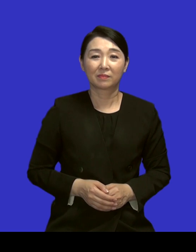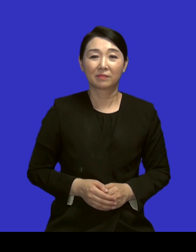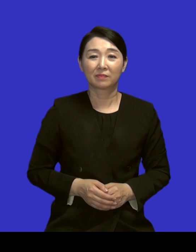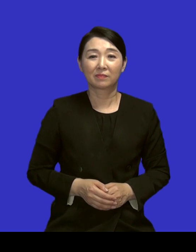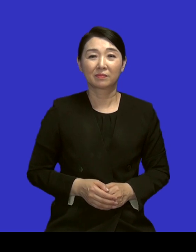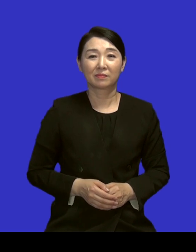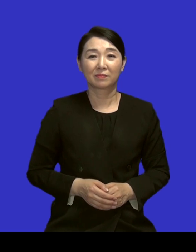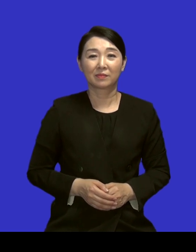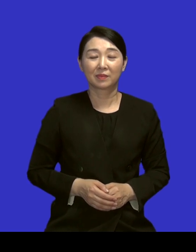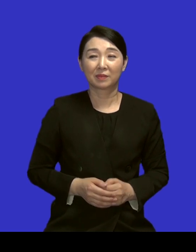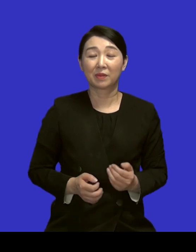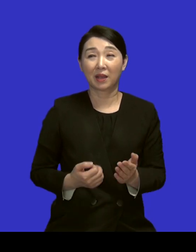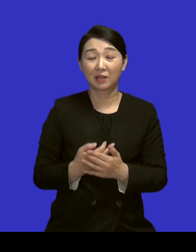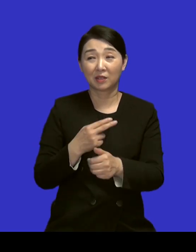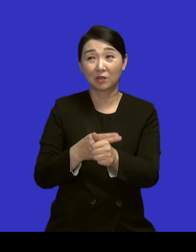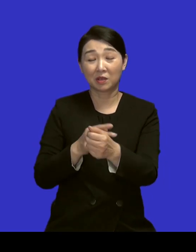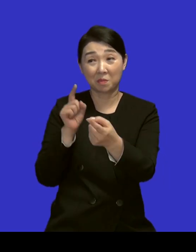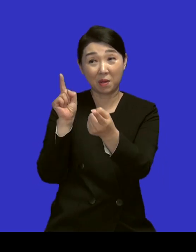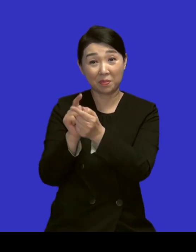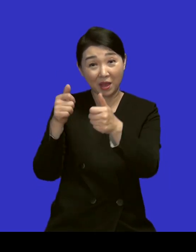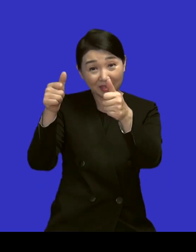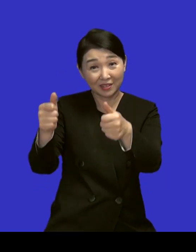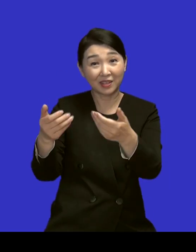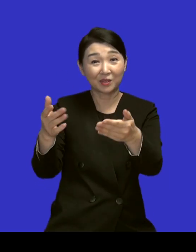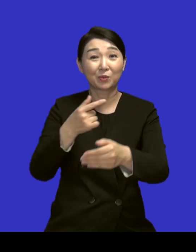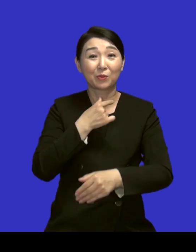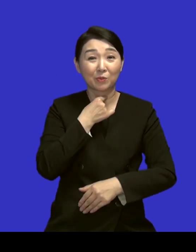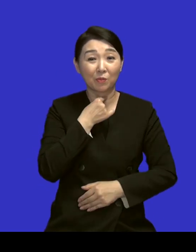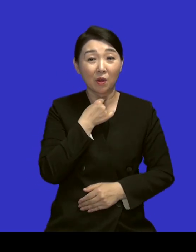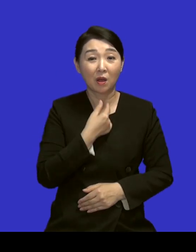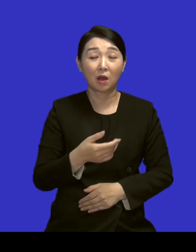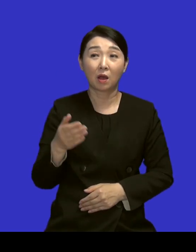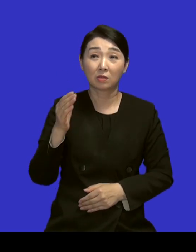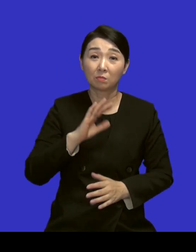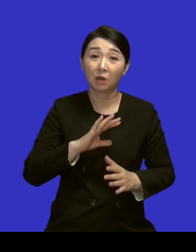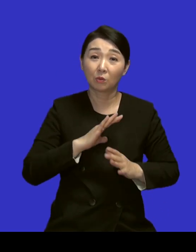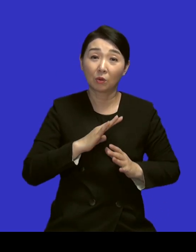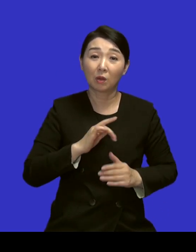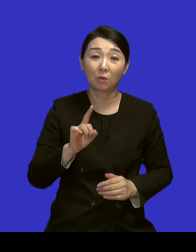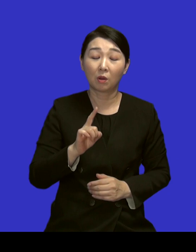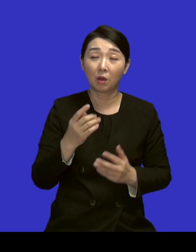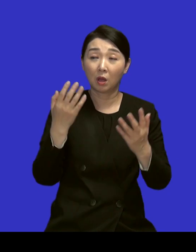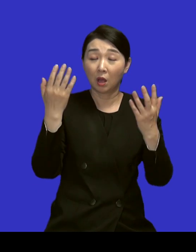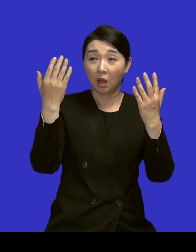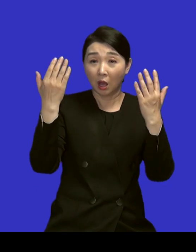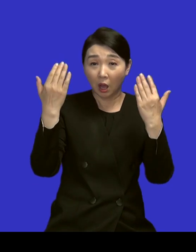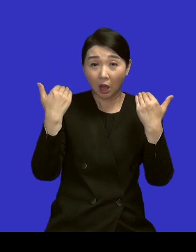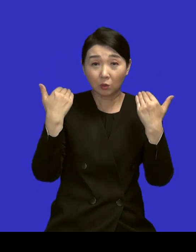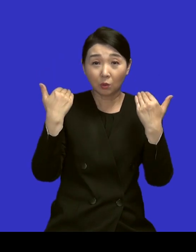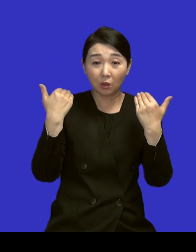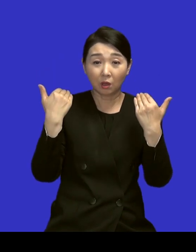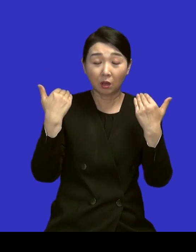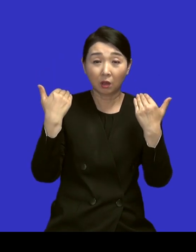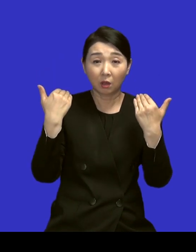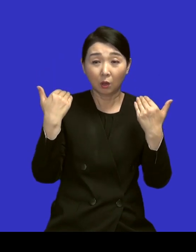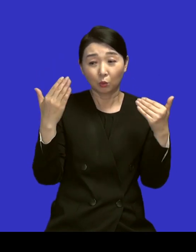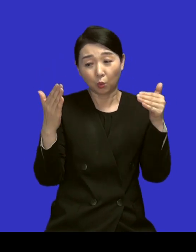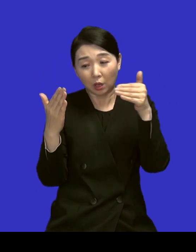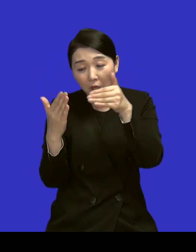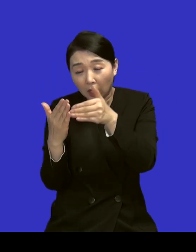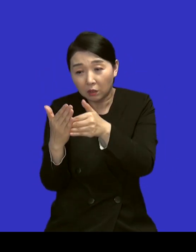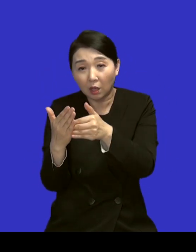그래서 제가 이제 선생님을 찾아가서 인사를 드리려고 했는데 너무 놀라운 게 학교에 다 와가는데 교문에 누가 나와